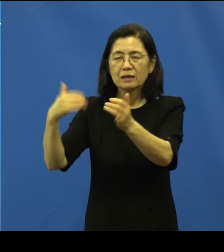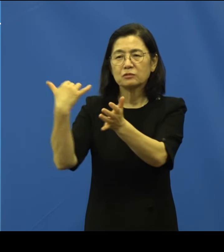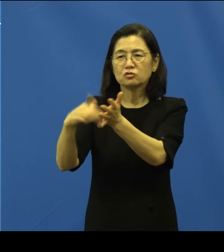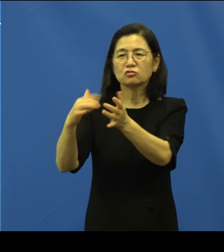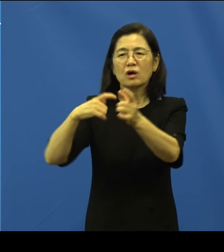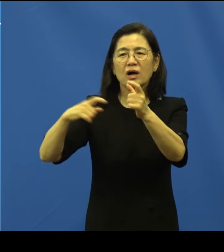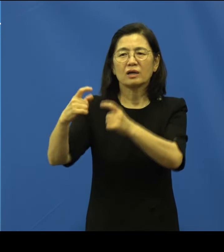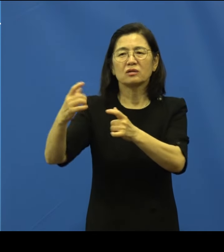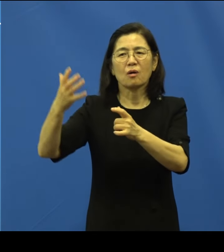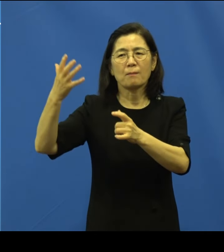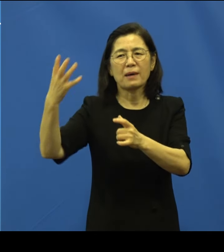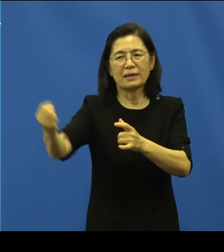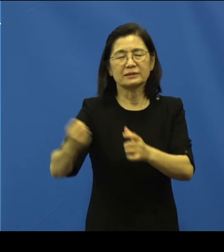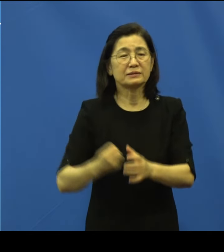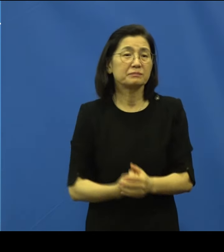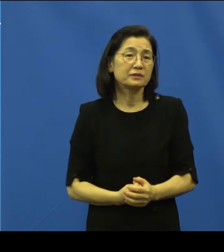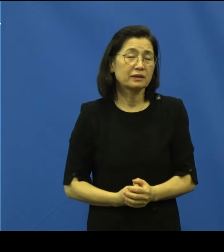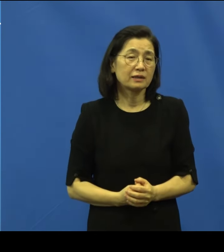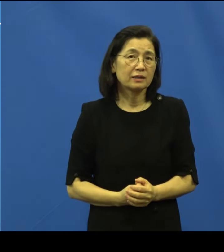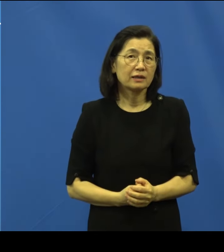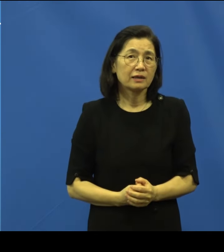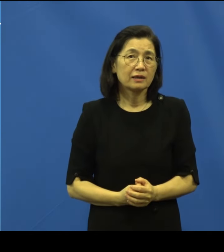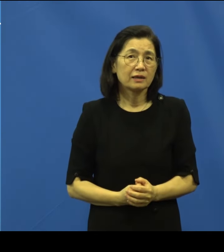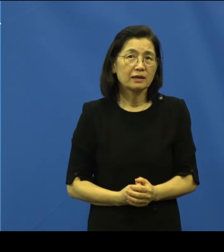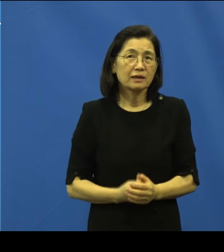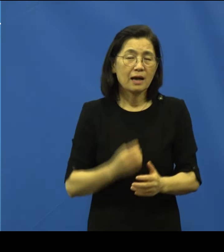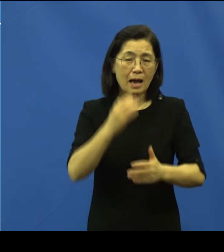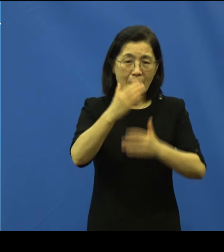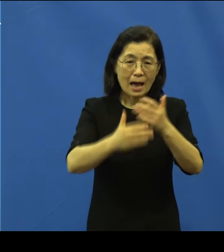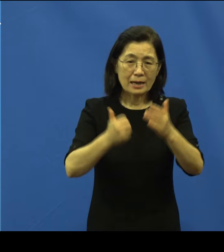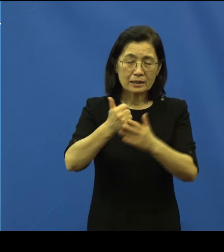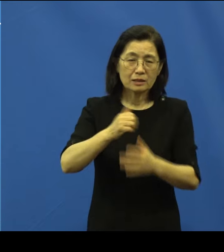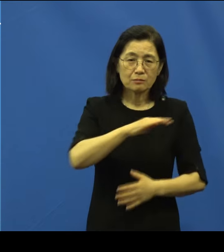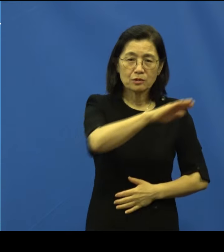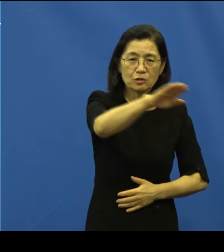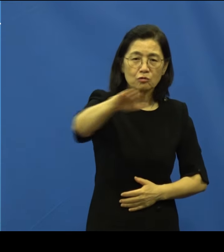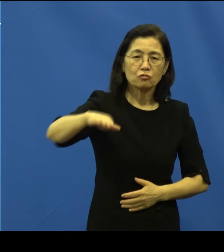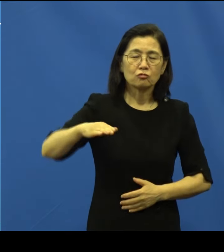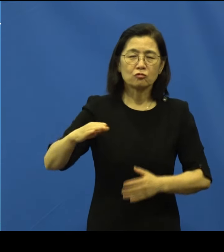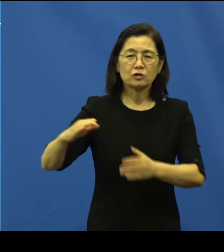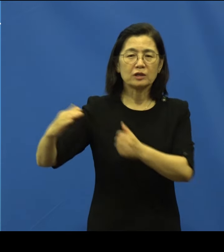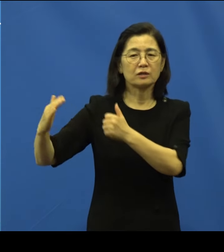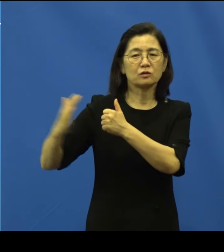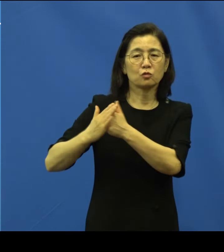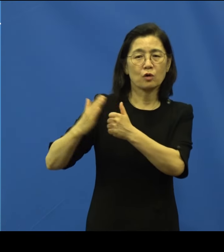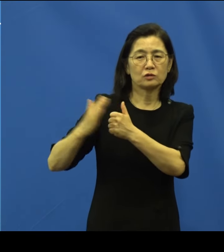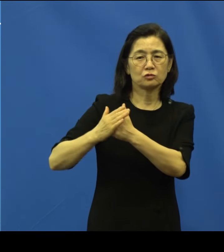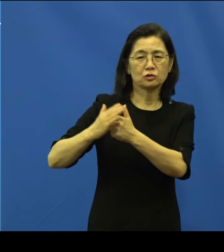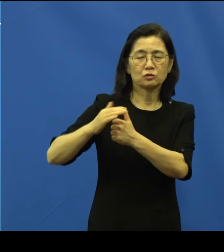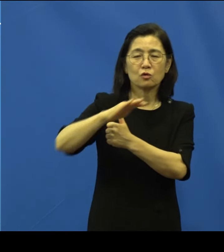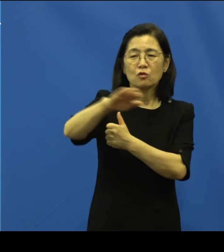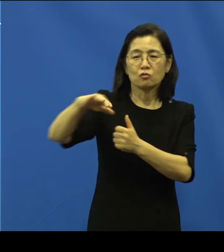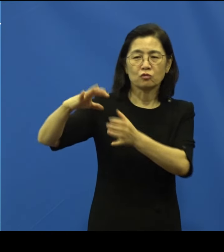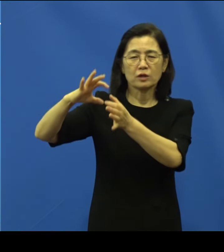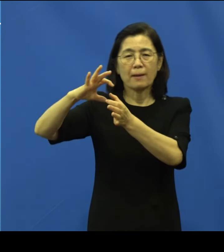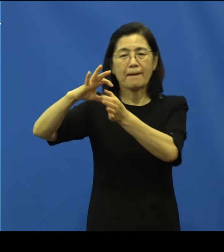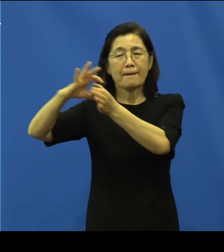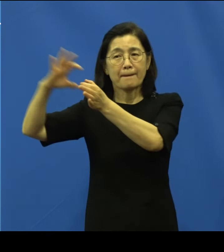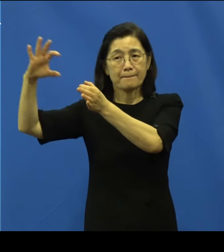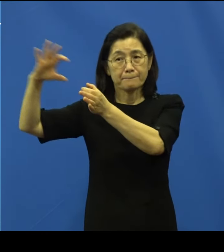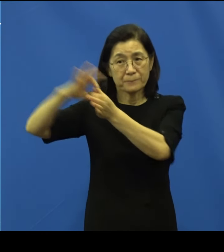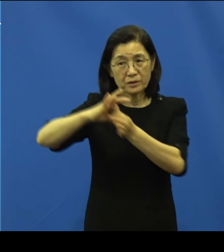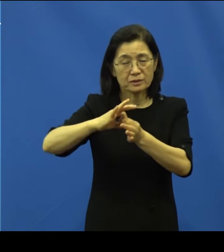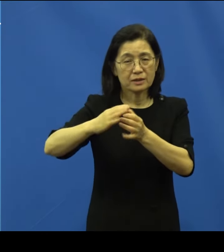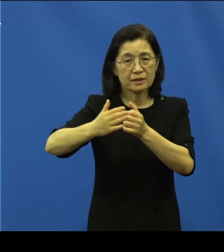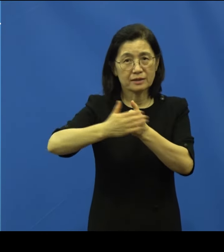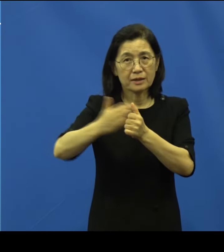하나님의 군대가 훨씬 더 많아요. 하나님이 우리 편에 서 계십니다. 모든 것은 하나님이 주관하십니다.